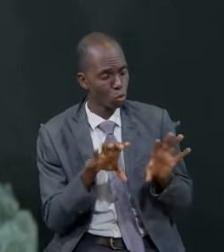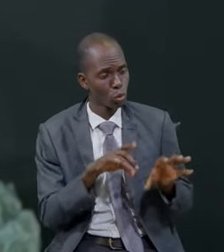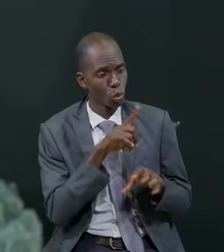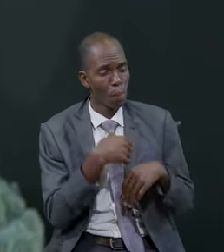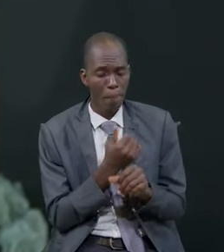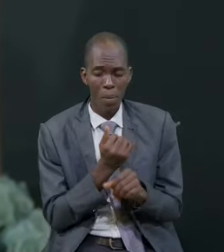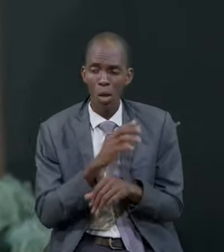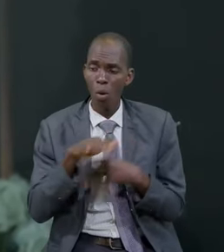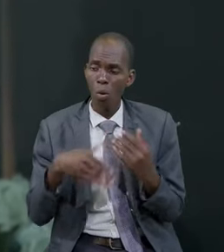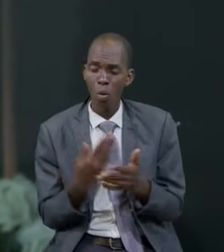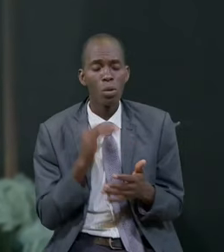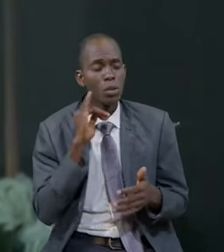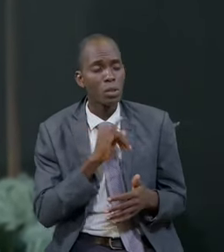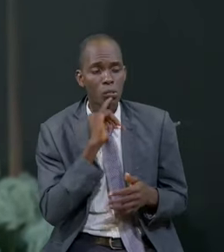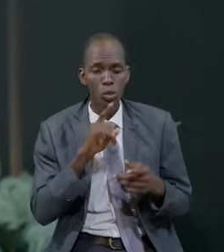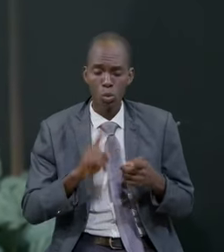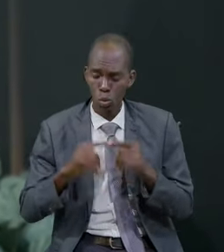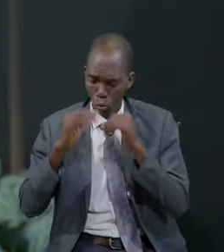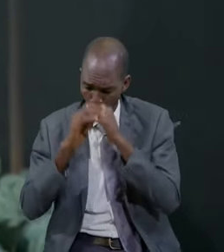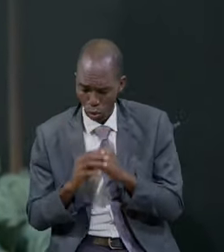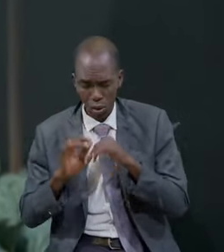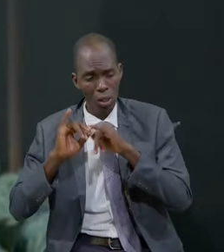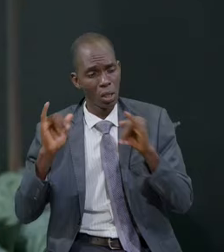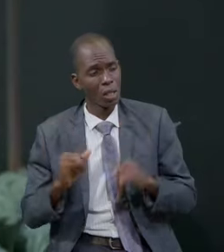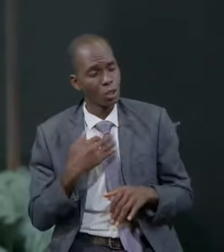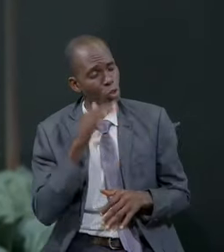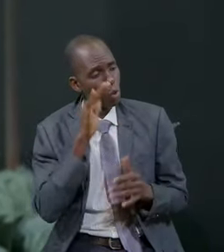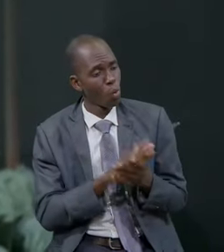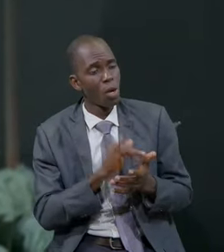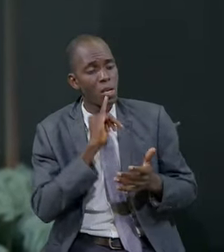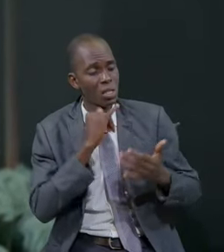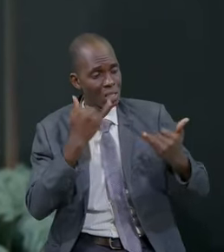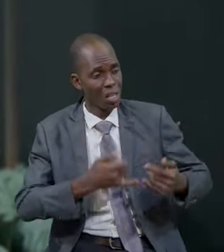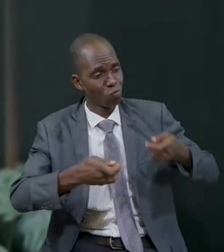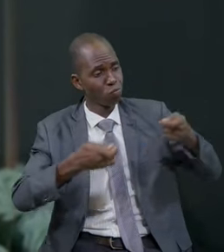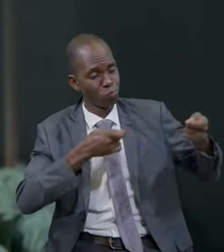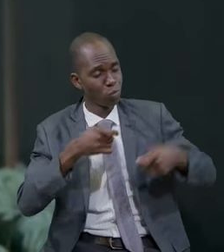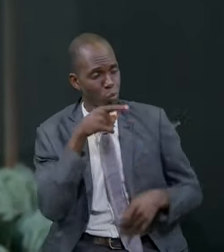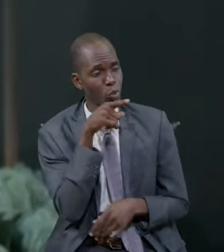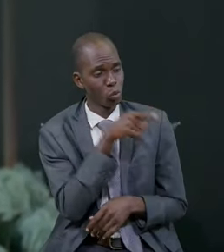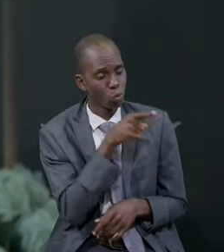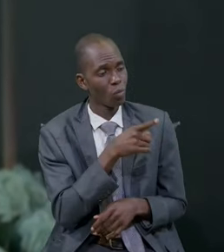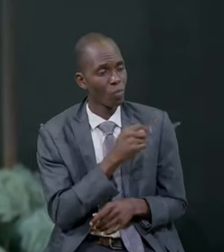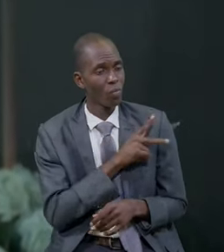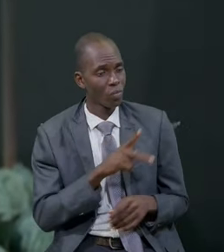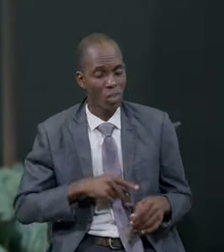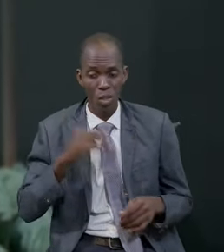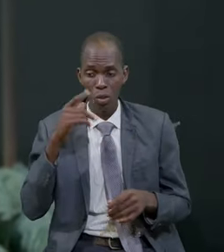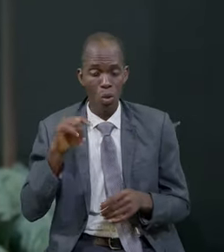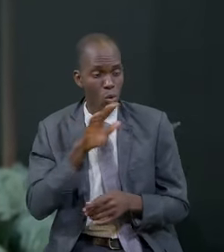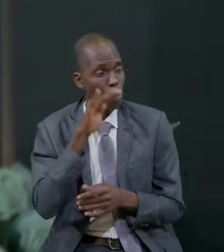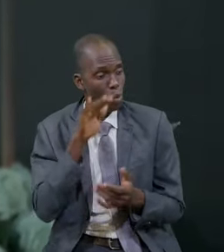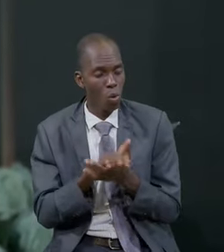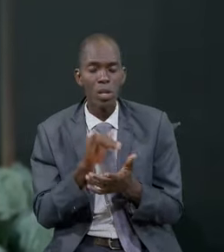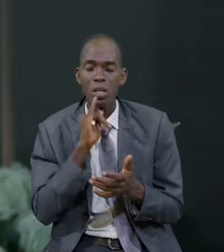Dieu et ton épouse te contrôle. Et c'est elle-même qui conduit la nation.